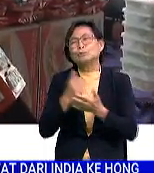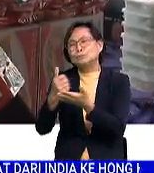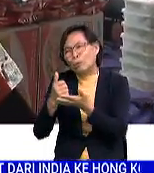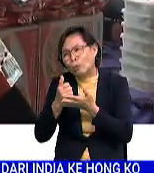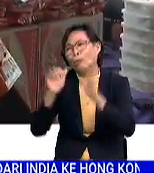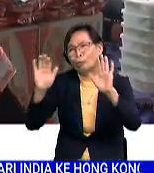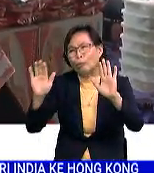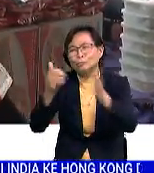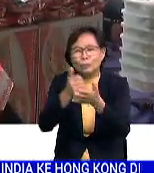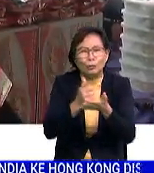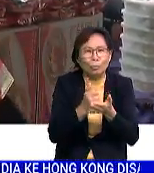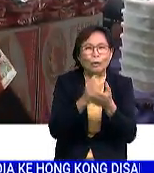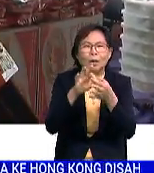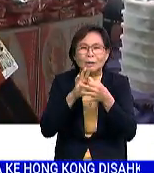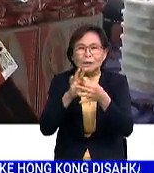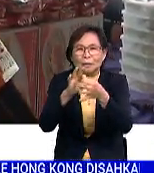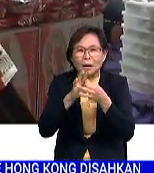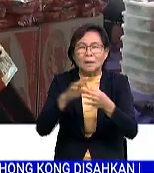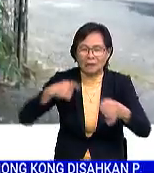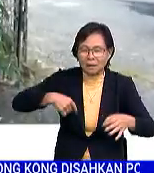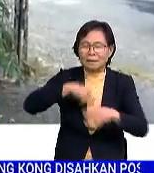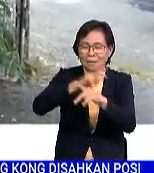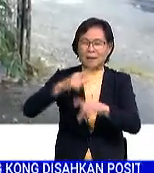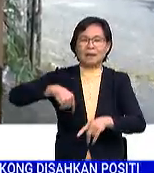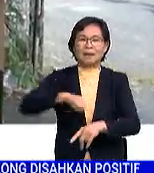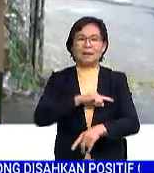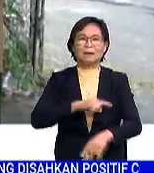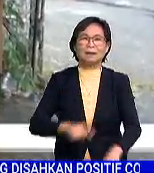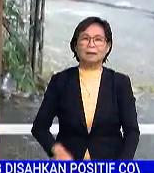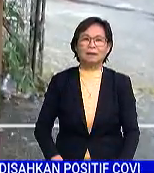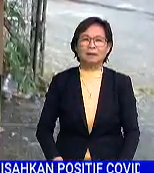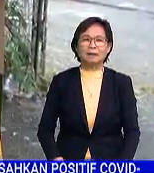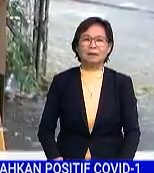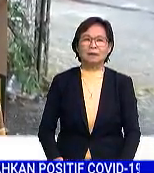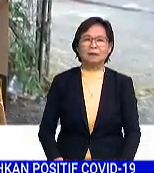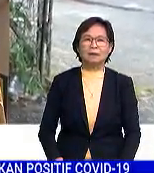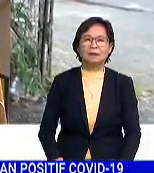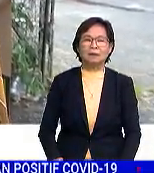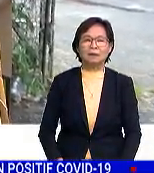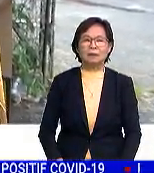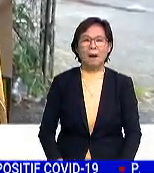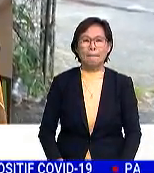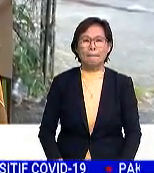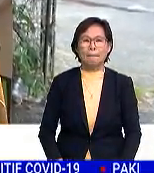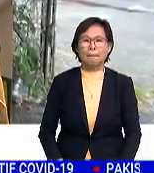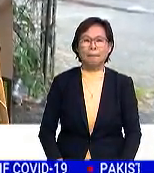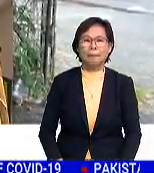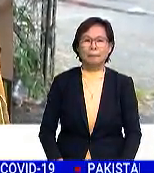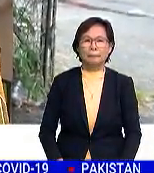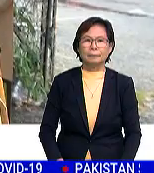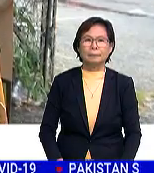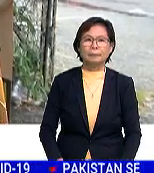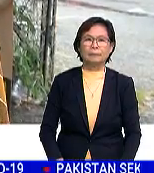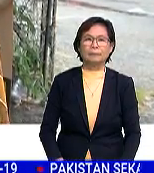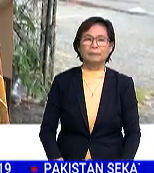ni. Baik, kerjasama. Kita jaga kita, orang kata. Suka dah. Baik. Dah 2 hari dah leju lah. Modal lebih banyak dah.